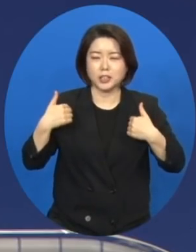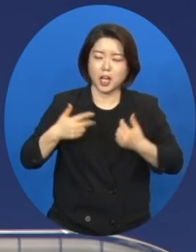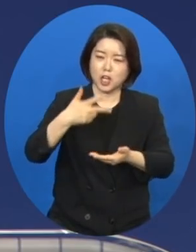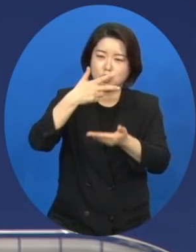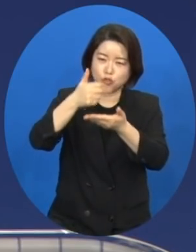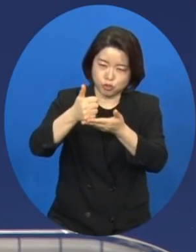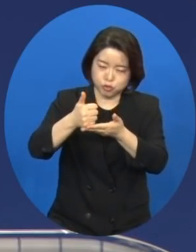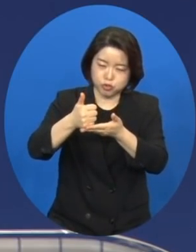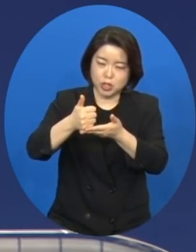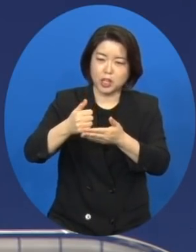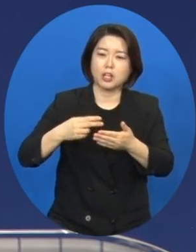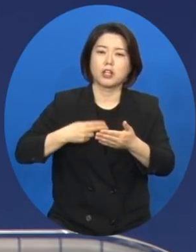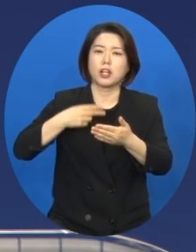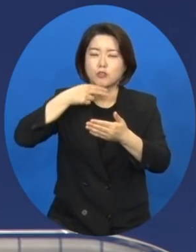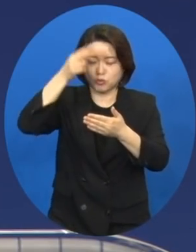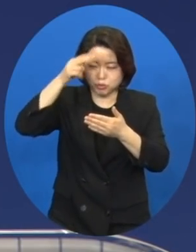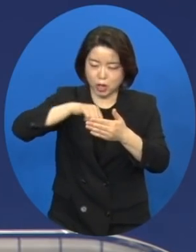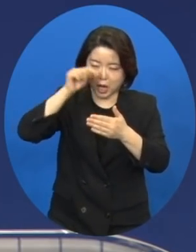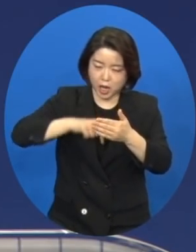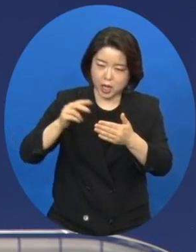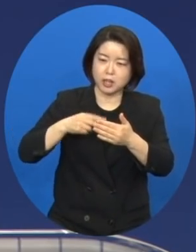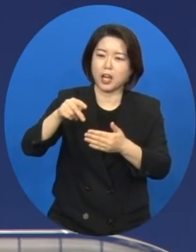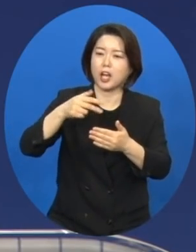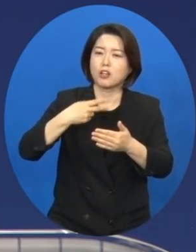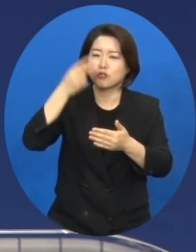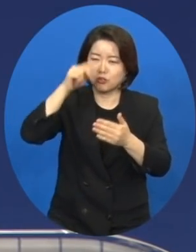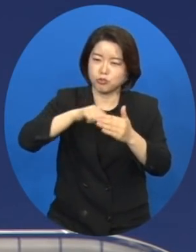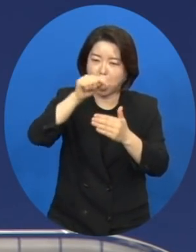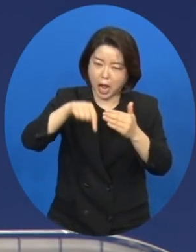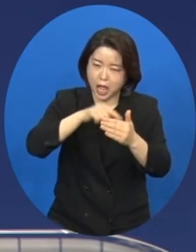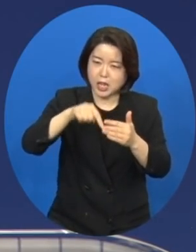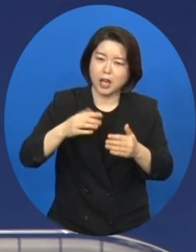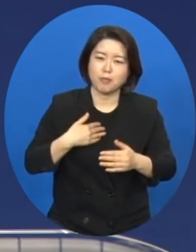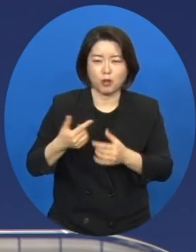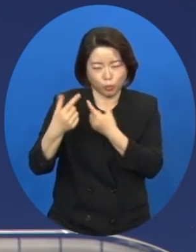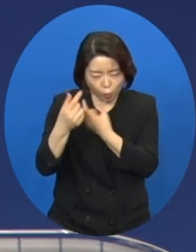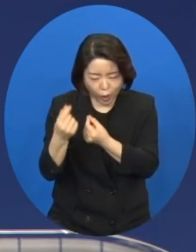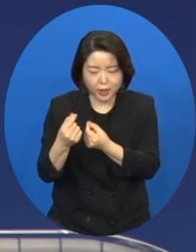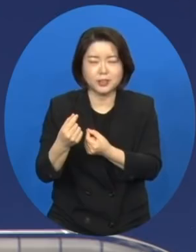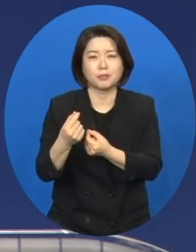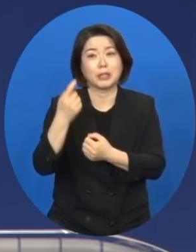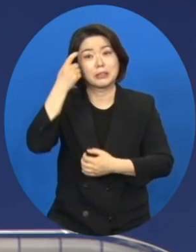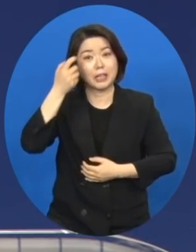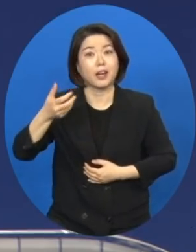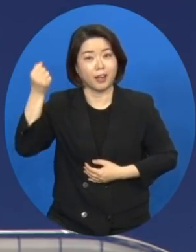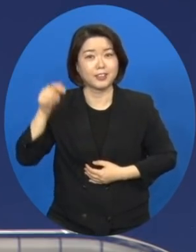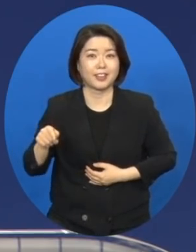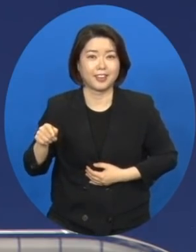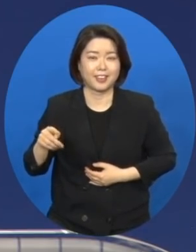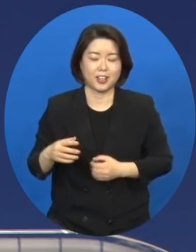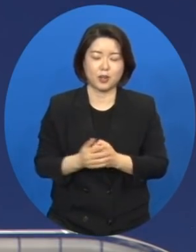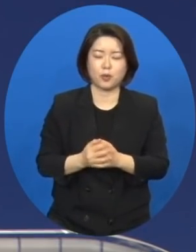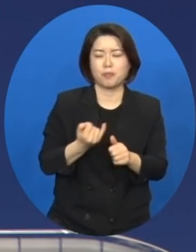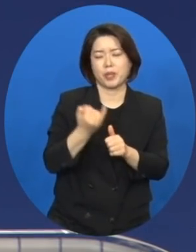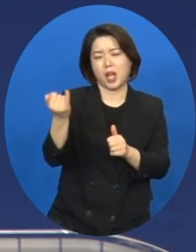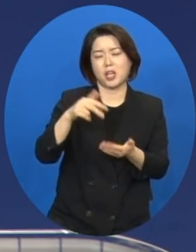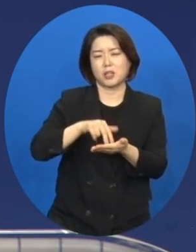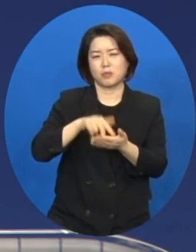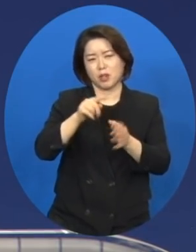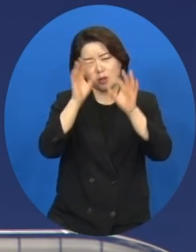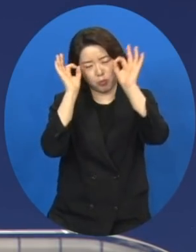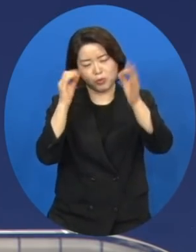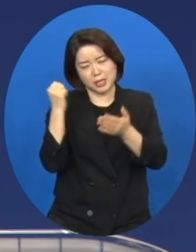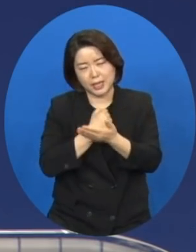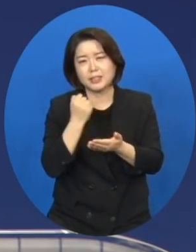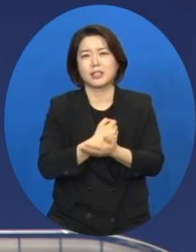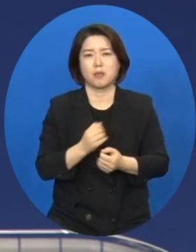분이 계셨습니다. 그러니까 아내가 그런 남편을 보고 얼마나 안타까운지 이런 기도를 했다고 해요. 주님,